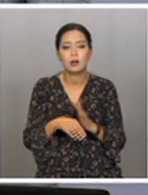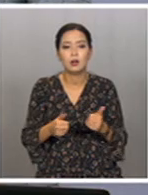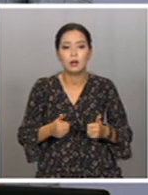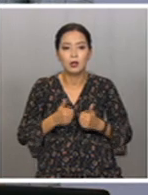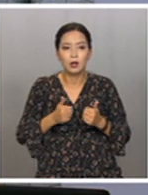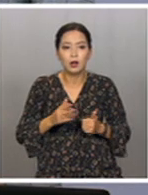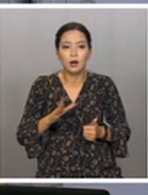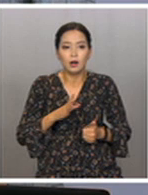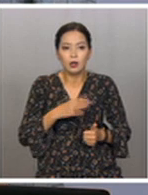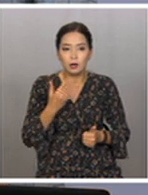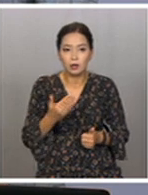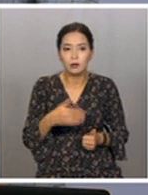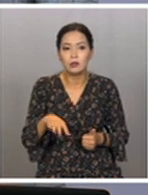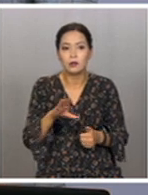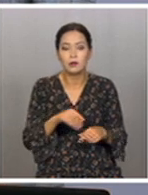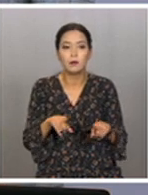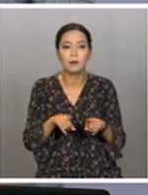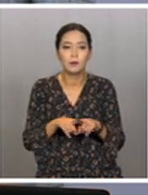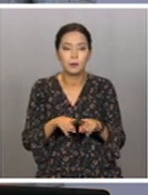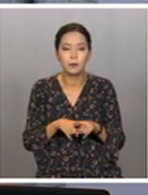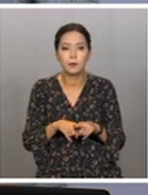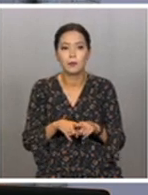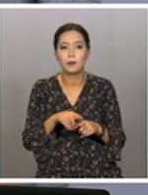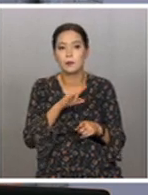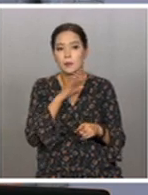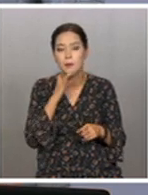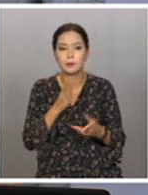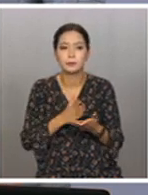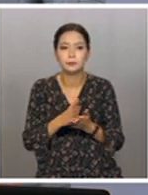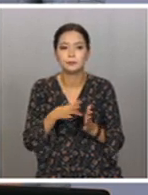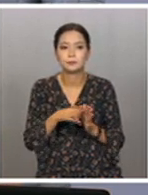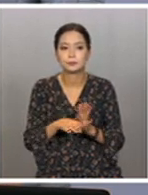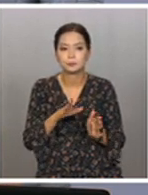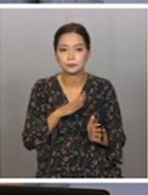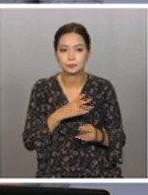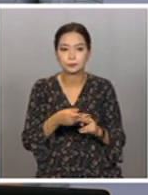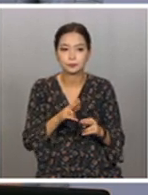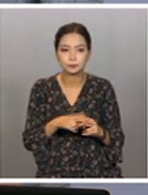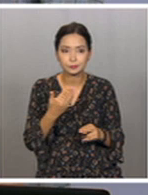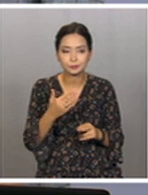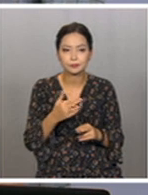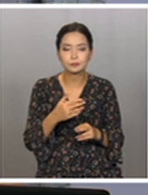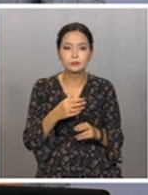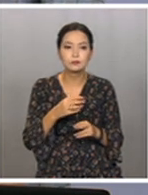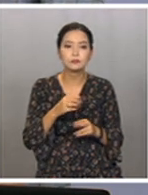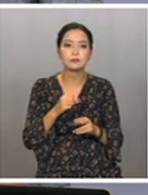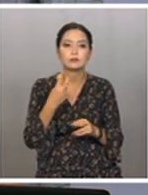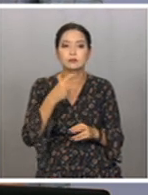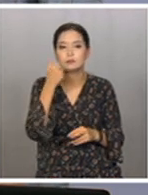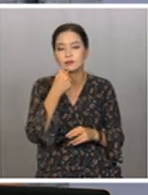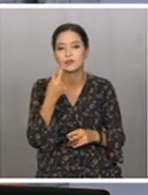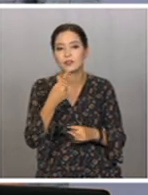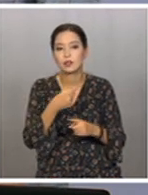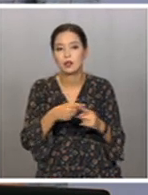Алайда азамат соғыс жылдарындағы олардың қарсылығы ұмытылған жоқ. 20-шы жылдардың екінші жартысында Алаш